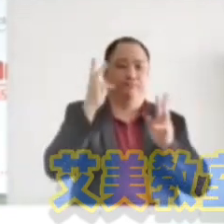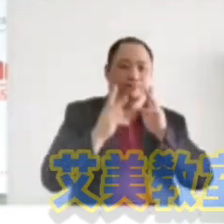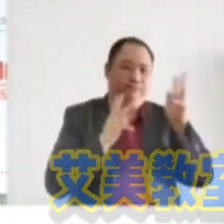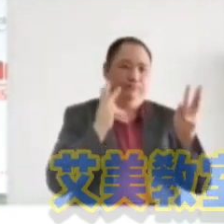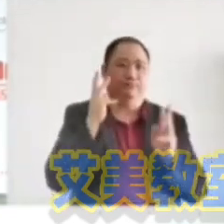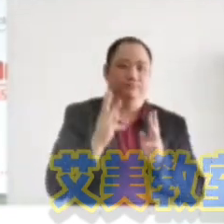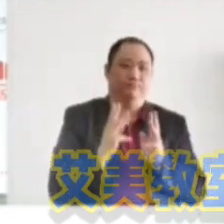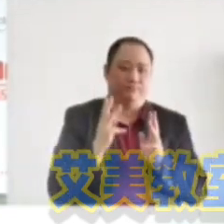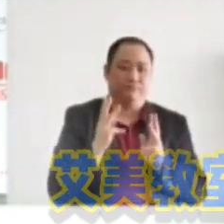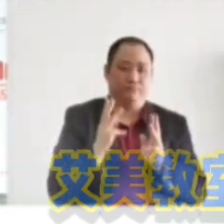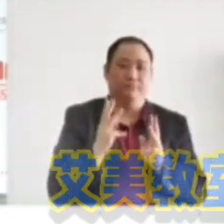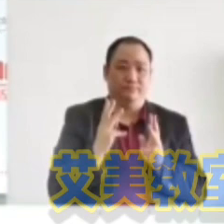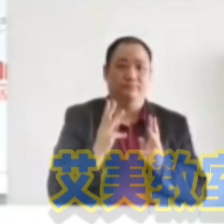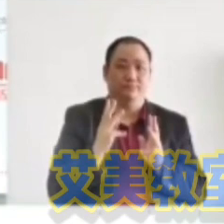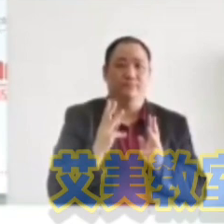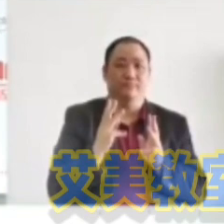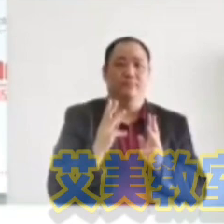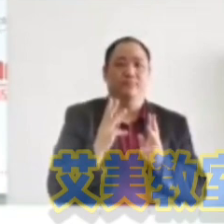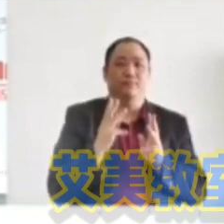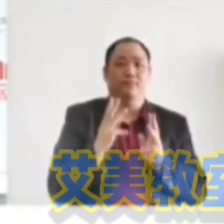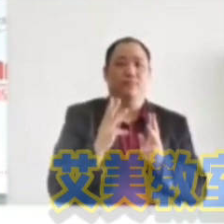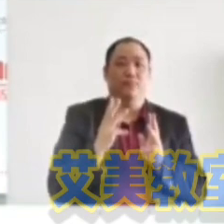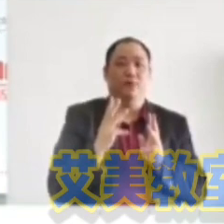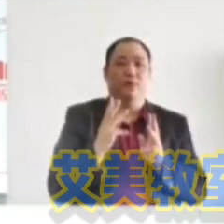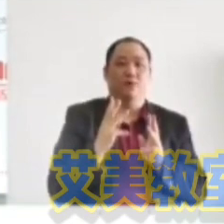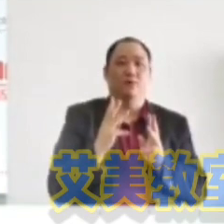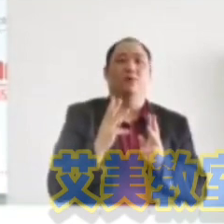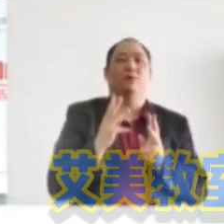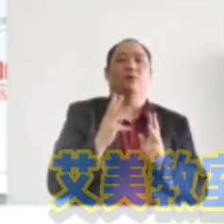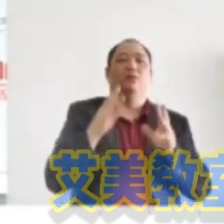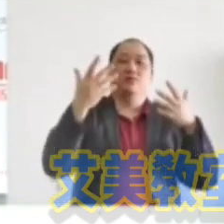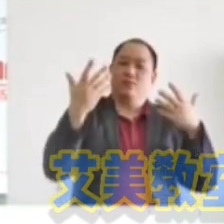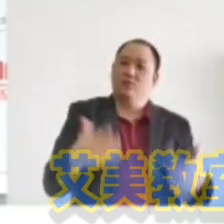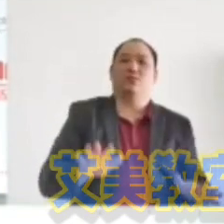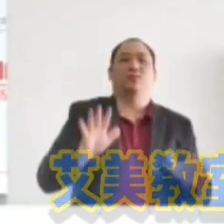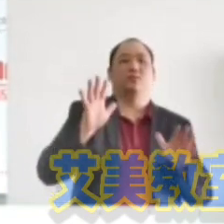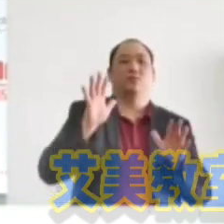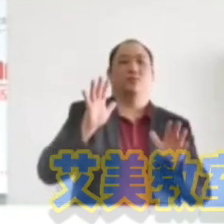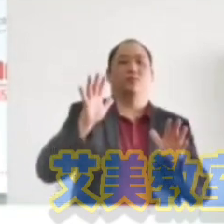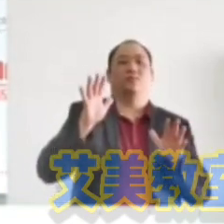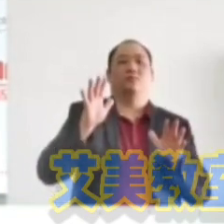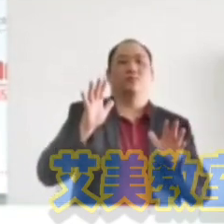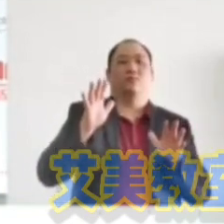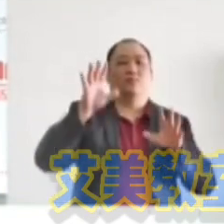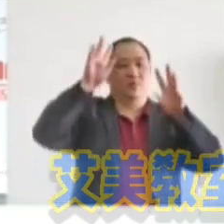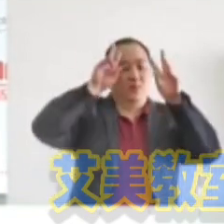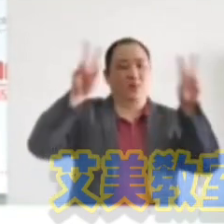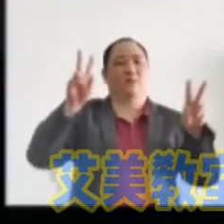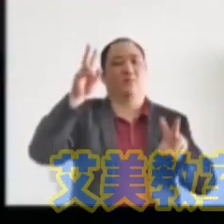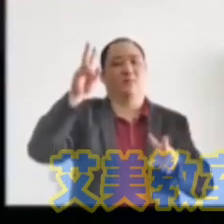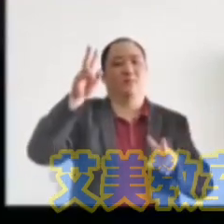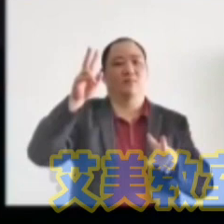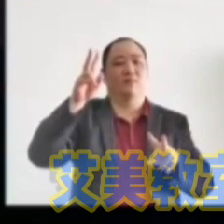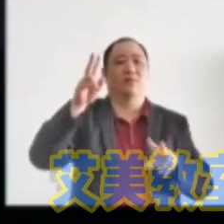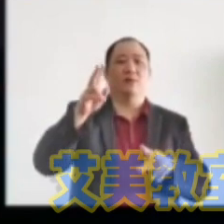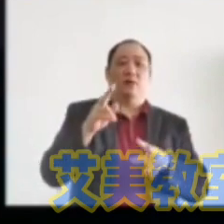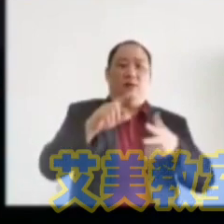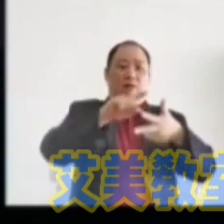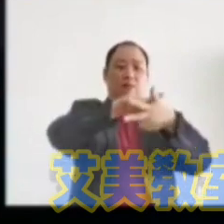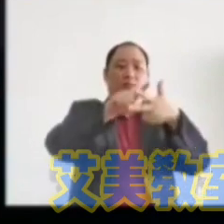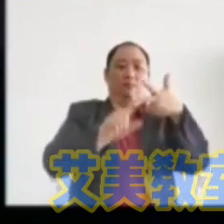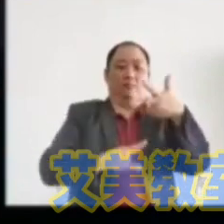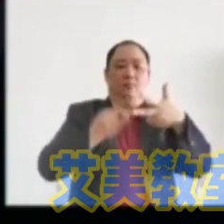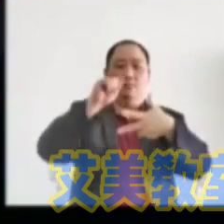们要选择用这三大药材来做呢？当归、川芎跟白芍。那如果你们了解之后哦，你就会知